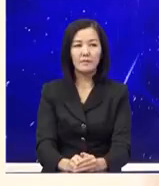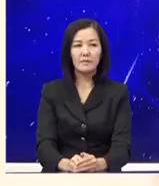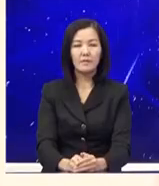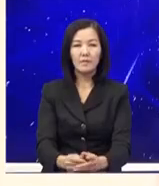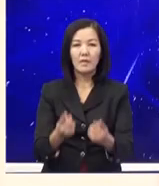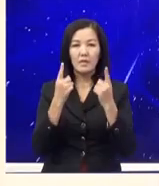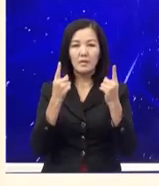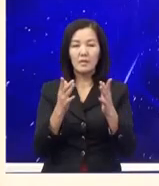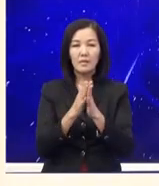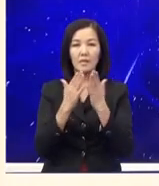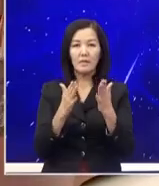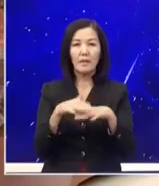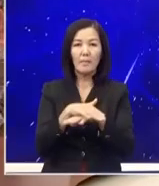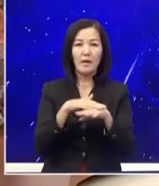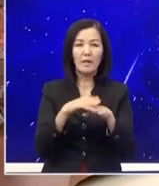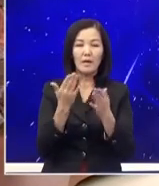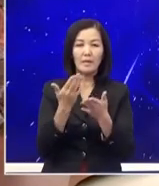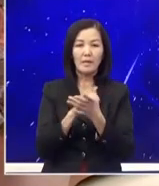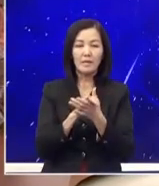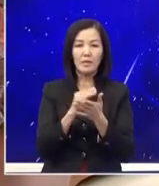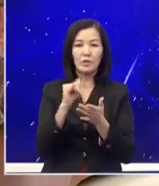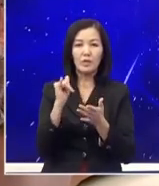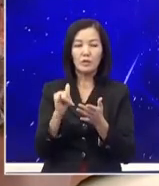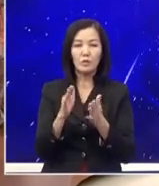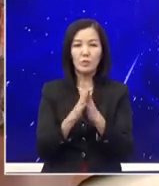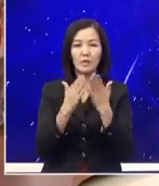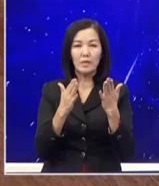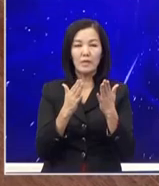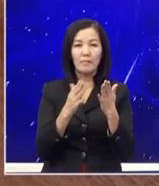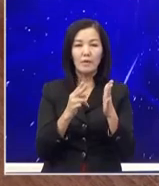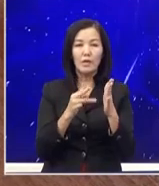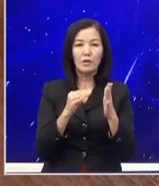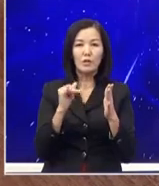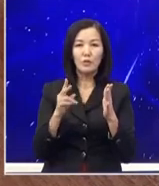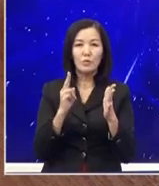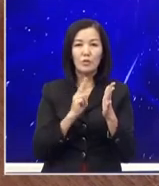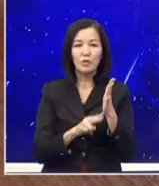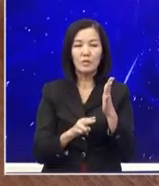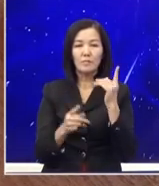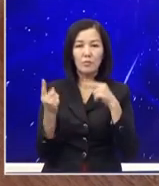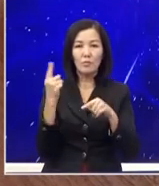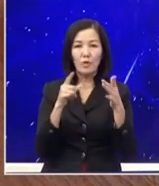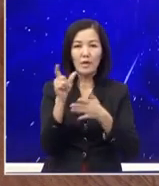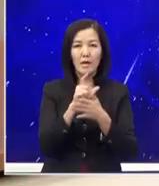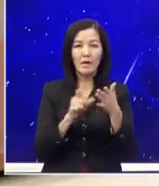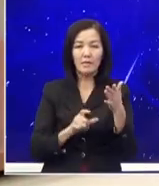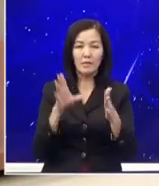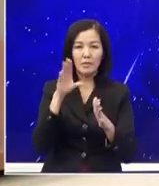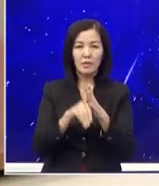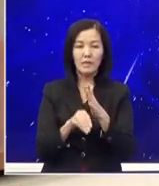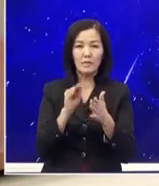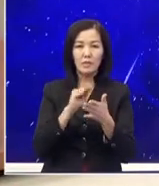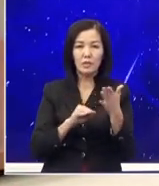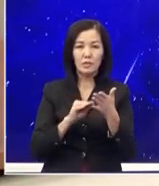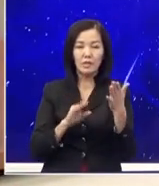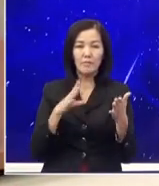Тың туынды көпке таныстырылды. Жетісу кітапханасы сериясымен шығарылған жинақта жетісулық 70 жазбақының өлең жырлары топтастырылған. Яғни 100